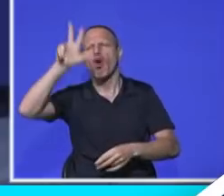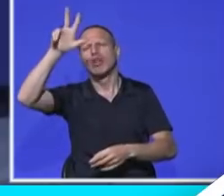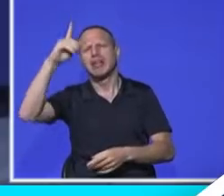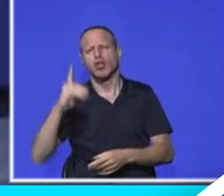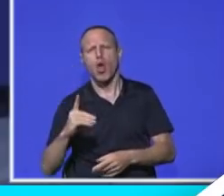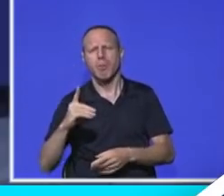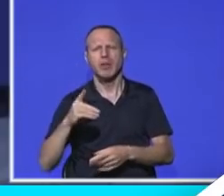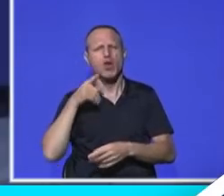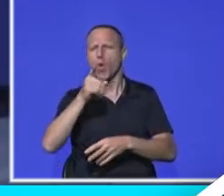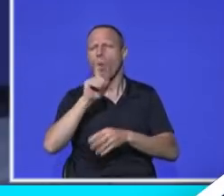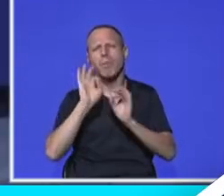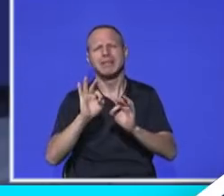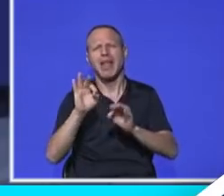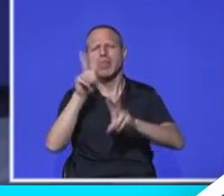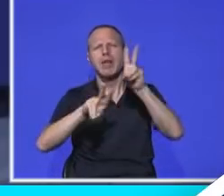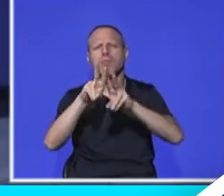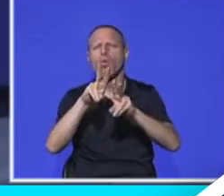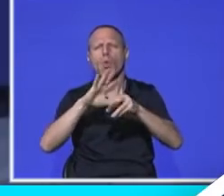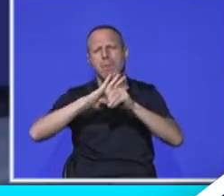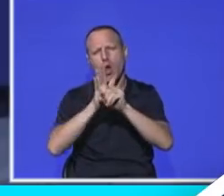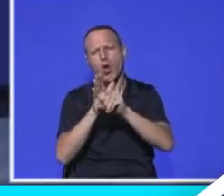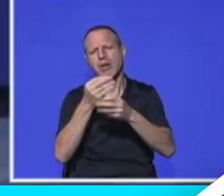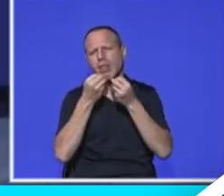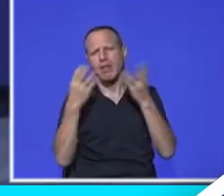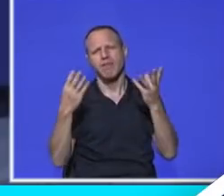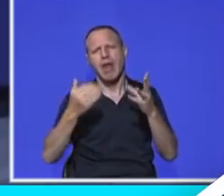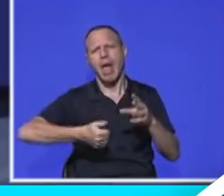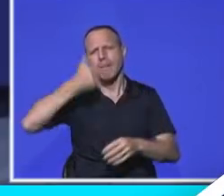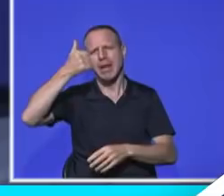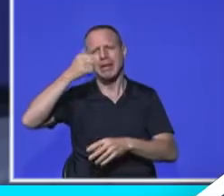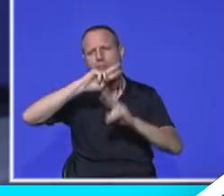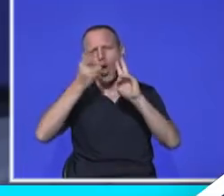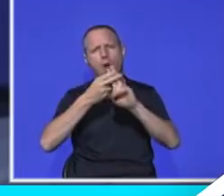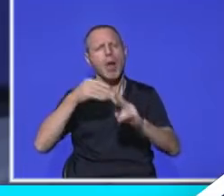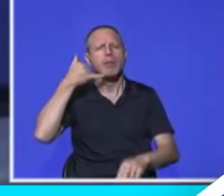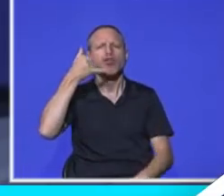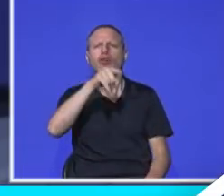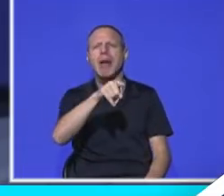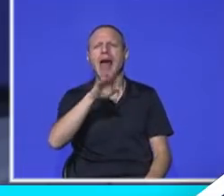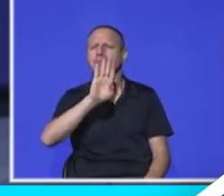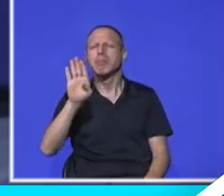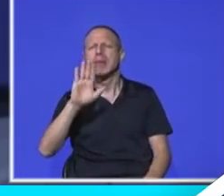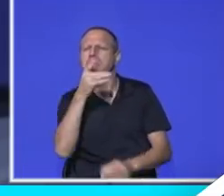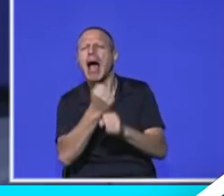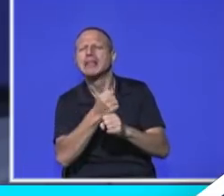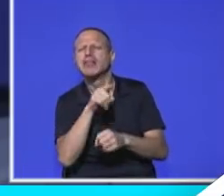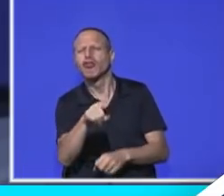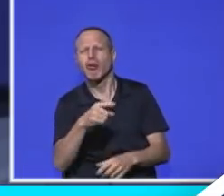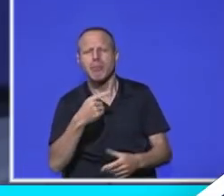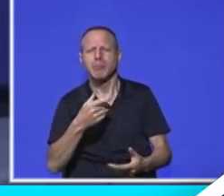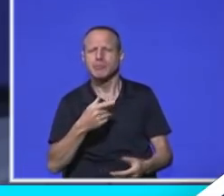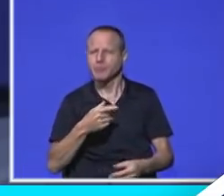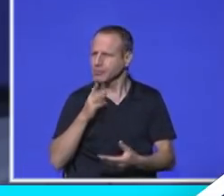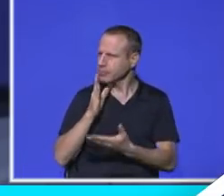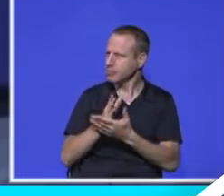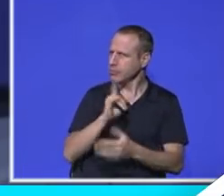בכלל, הוא בסדר, הטיפול שלו בקורונה הוא נפלא, מהטובים בעולם. מנהיגים מכל העולם מתקשרים אליו, לשאול אותו, מה עשית שם, נתניהו? הוא כבר לא עושה.